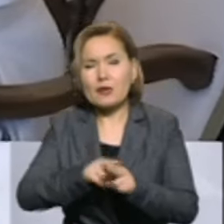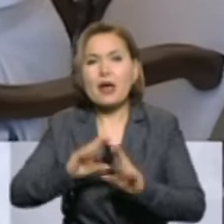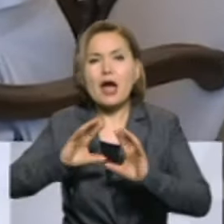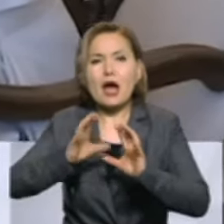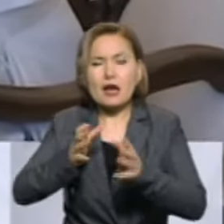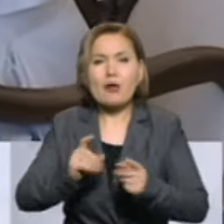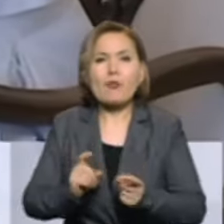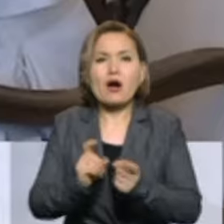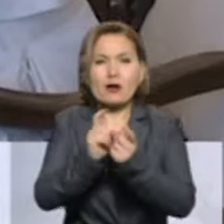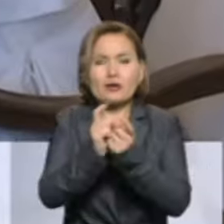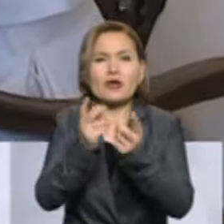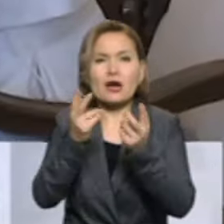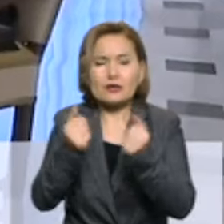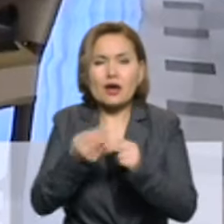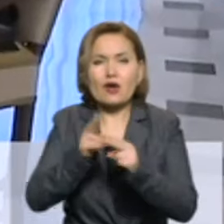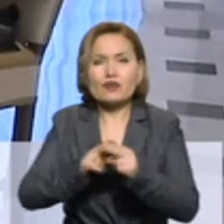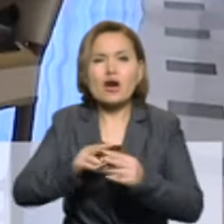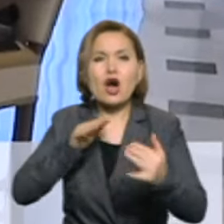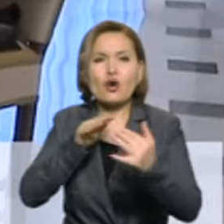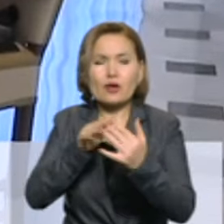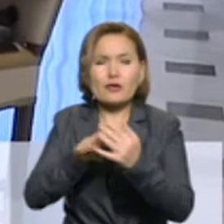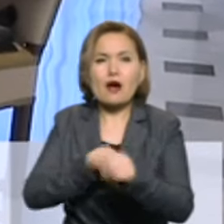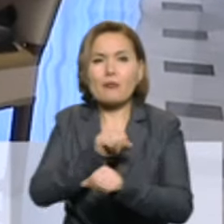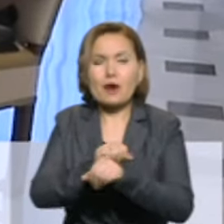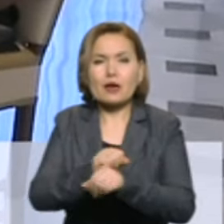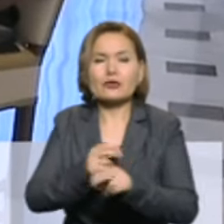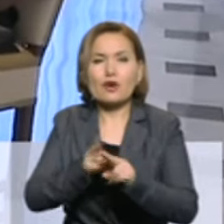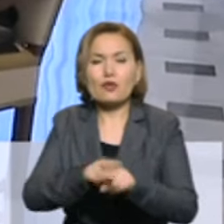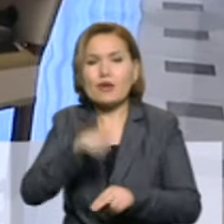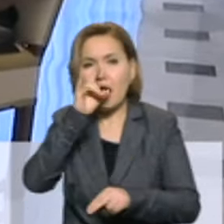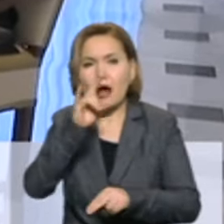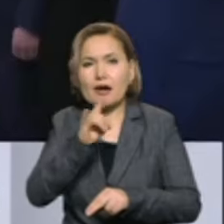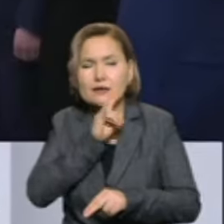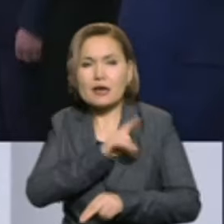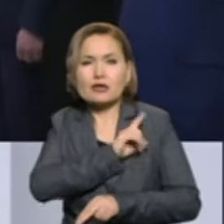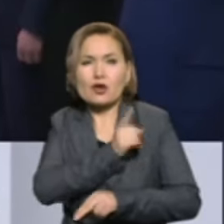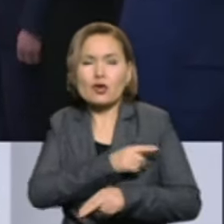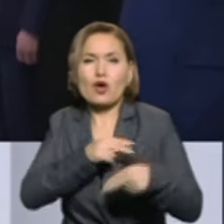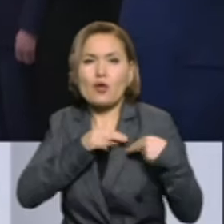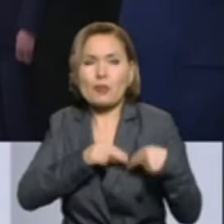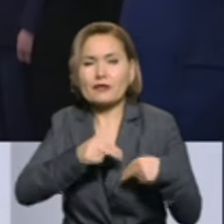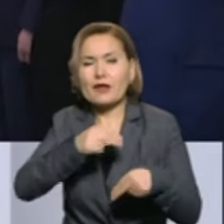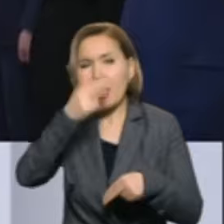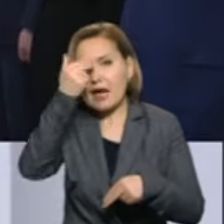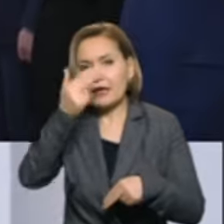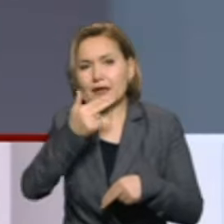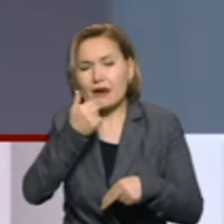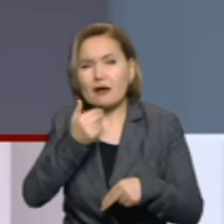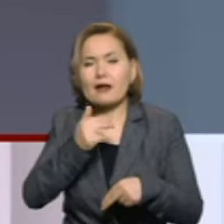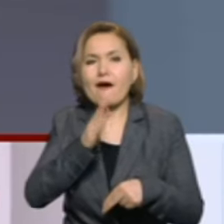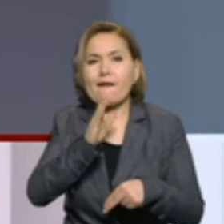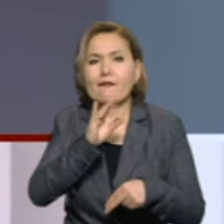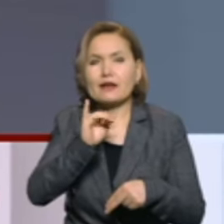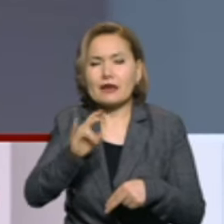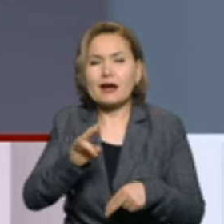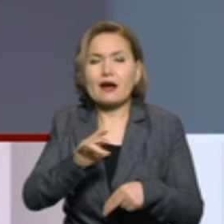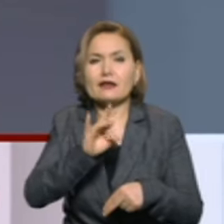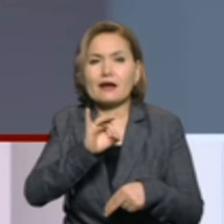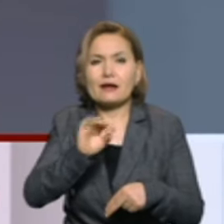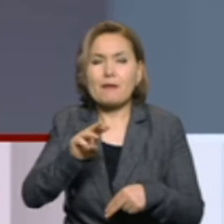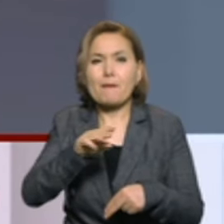әлемдегі текетірестер мен алауыздықты жоюға бағытталған күш-жігер үшін Рим папасына ризашылығын білдірді. Шын мәнінде